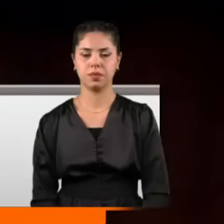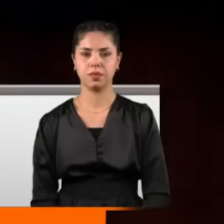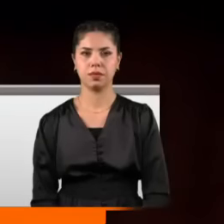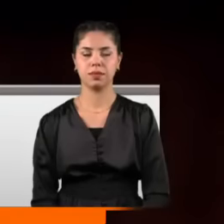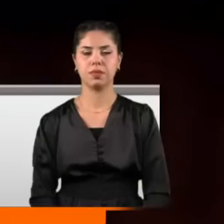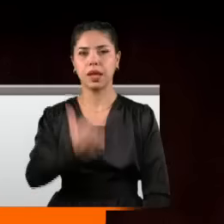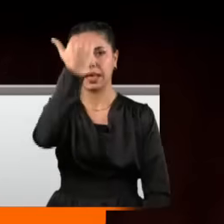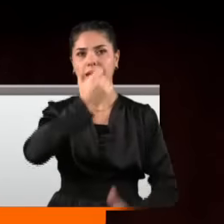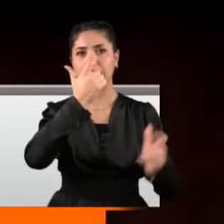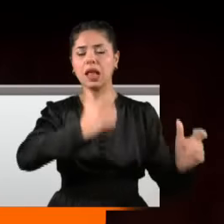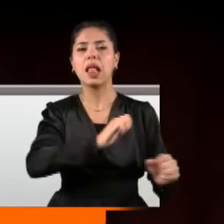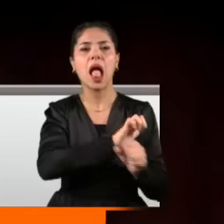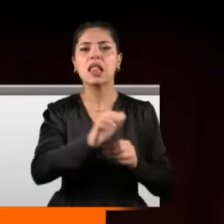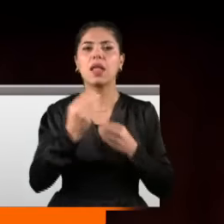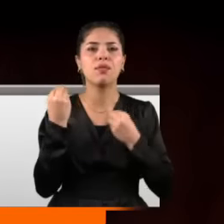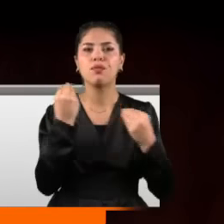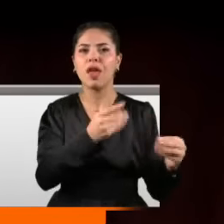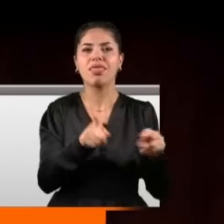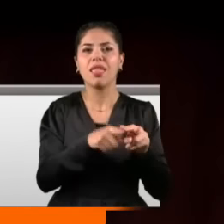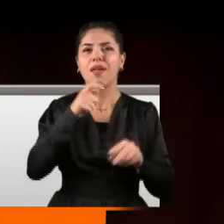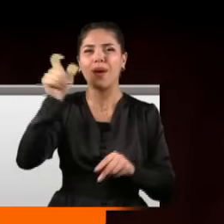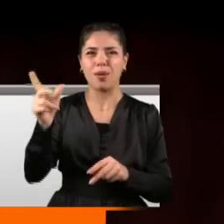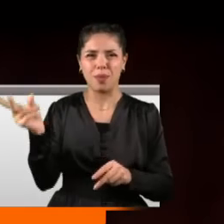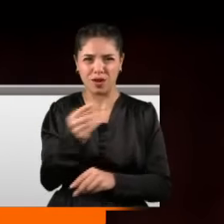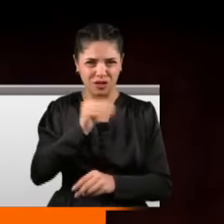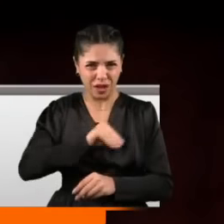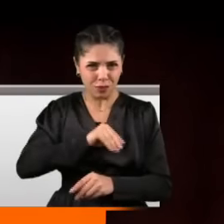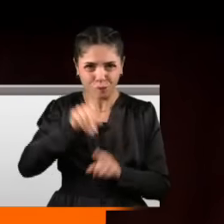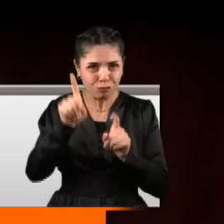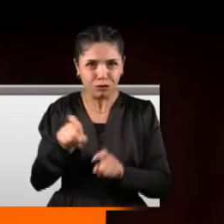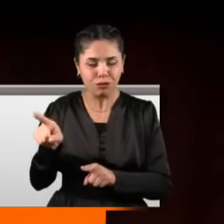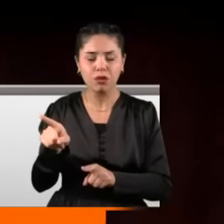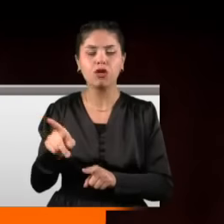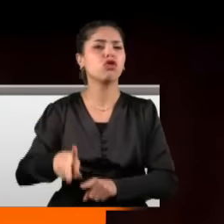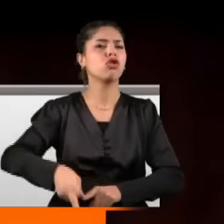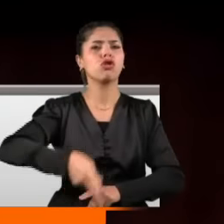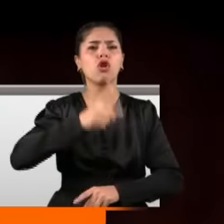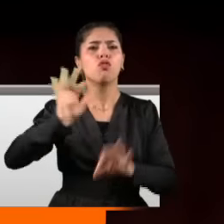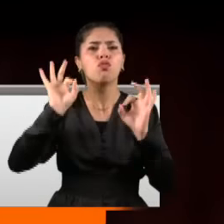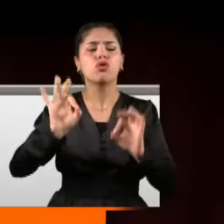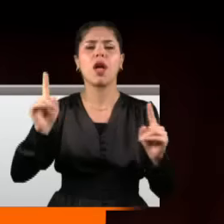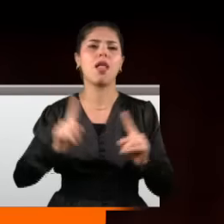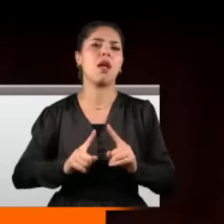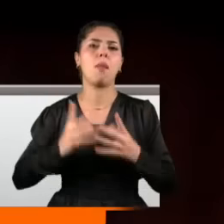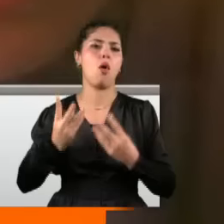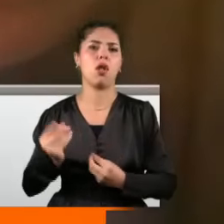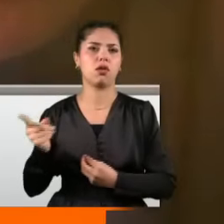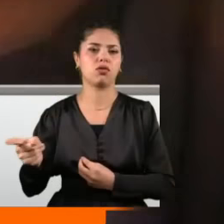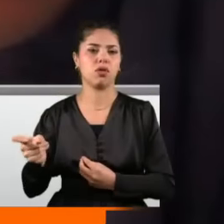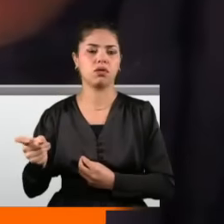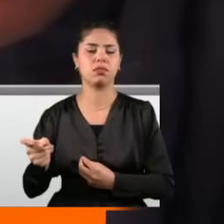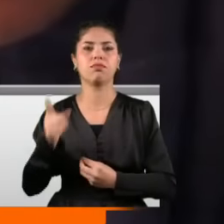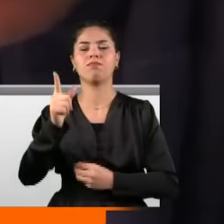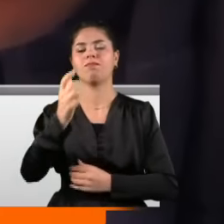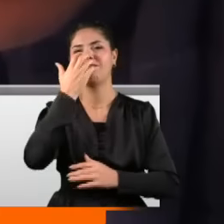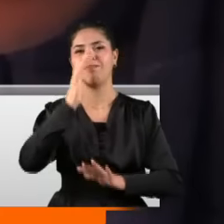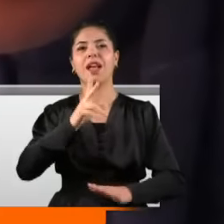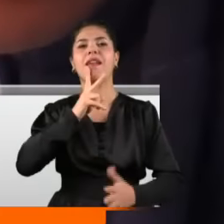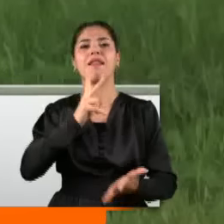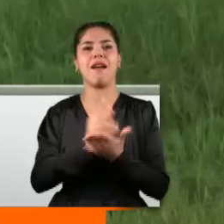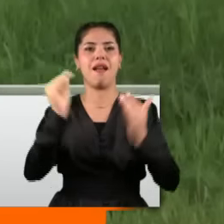Gazze kasabı bu işten yırtacağını mı zannediyorsun? Er ya da geç bedelini ödeyeceksiniz. Beklenen karar